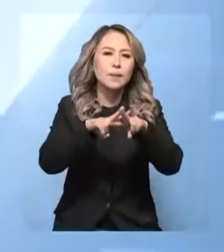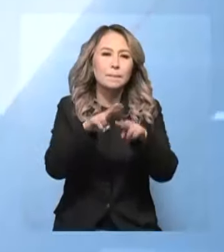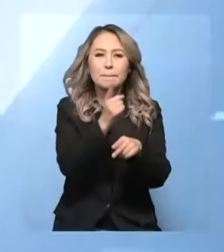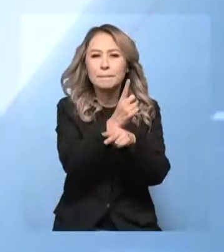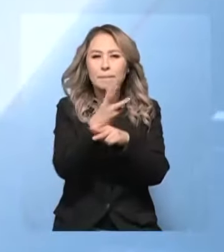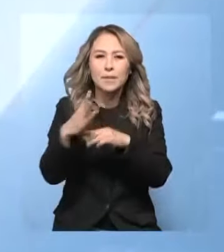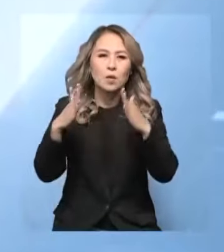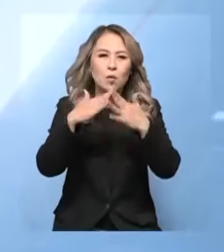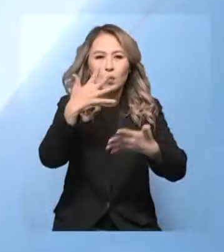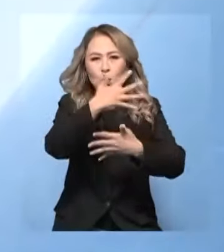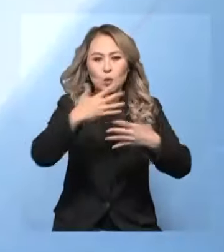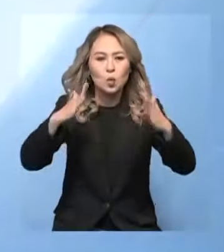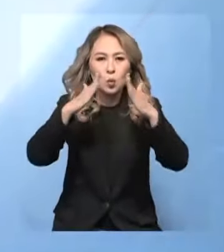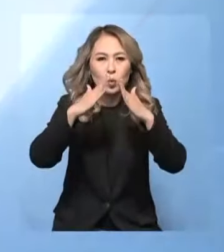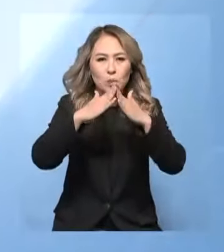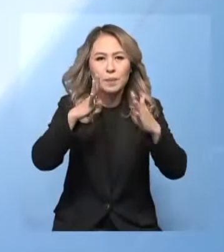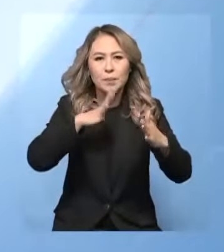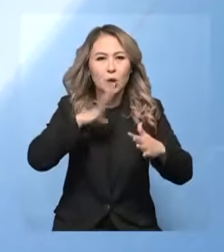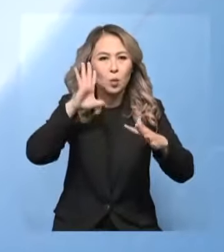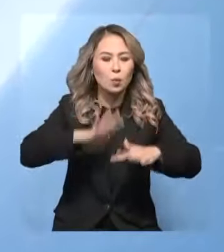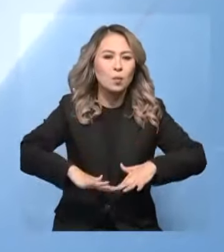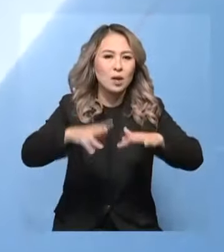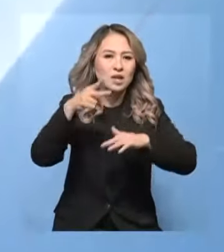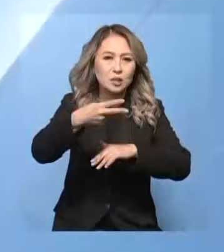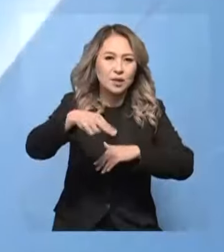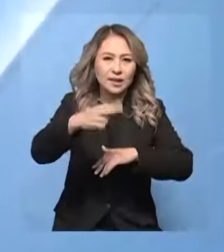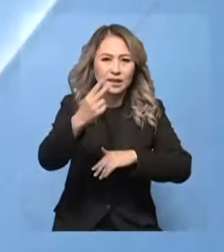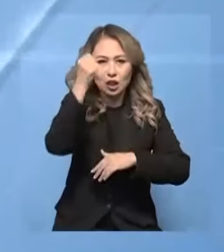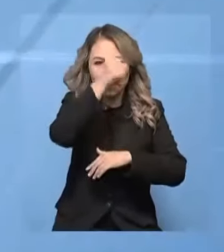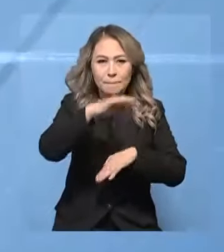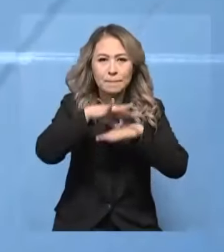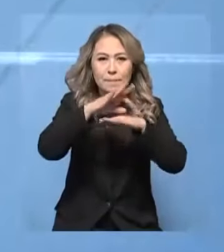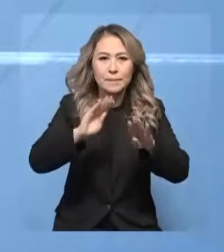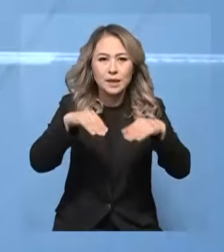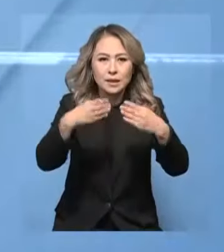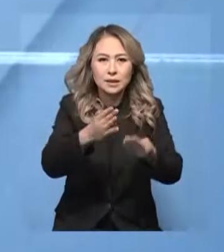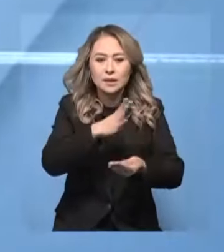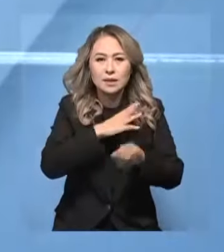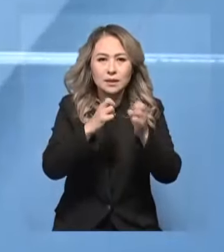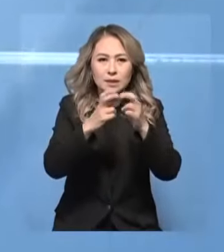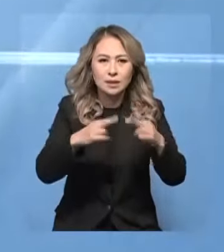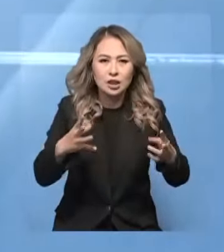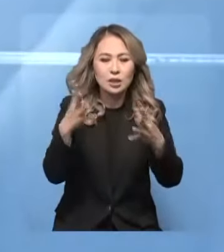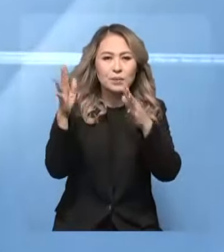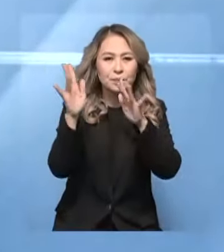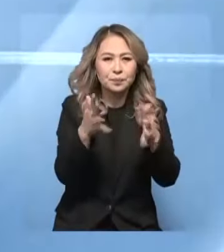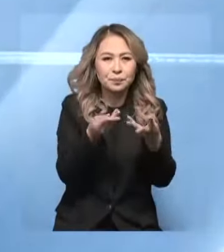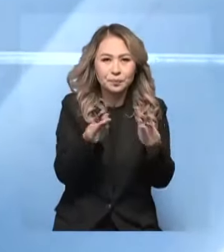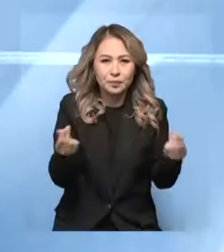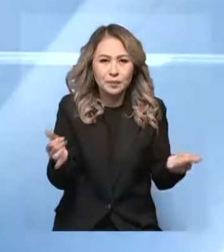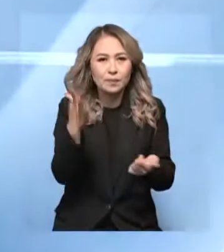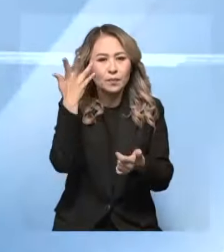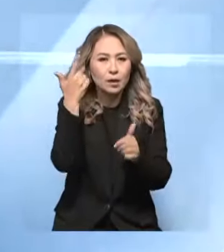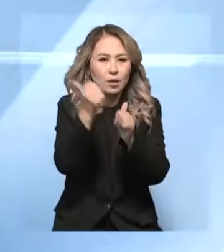Астанадағы бірнеше көп қабатты үйдің жертөлесін су басты. 2022 жылы пайдалануға берілген нысанда қар еріп, жаңбыр жауған